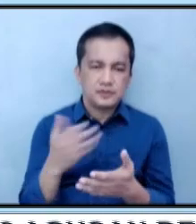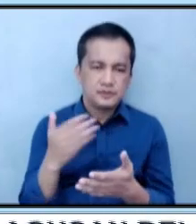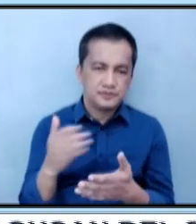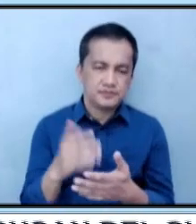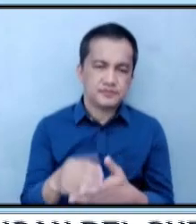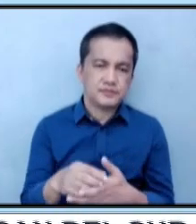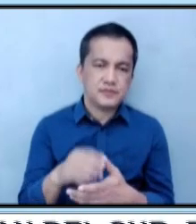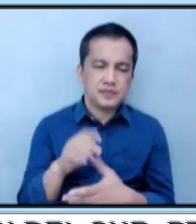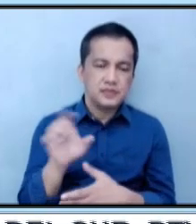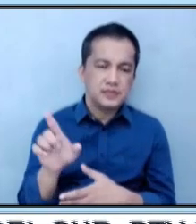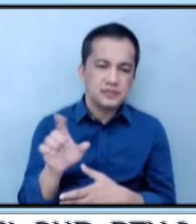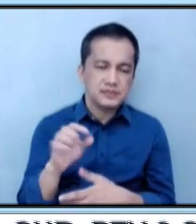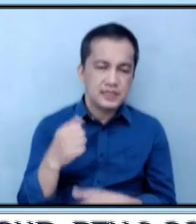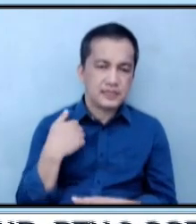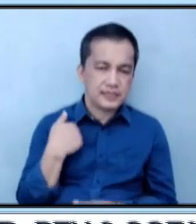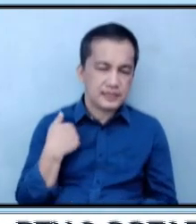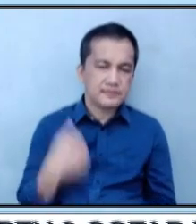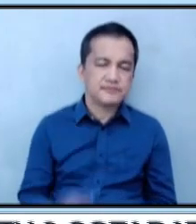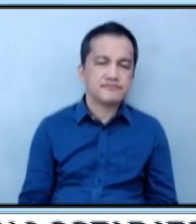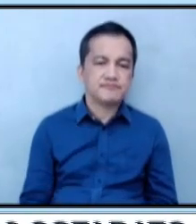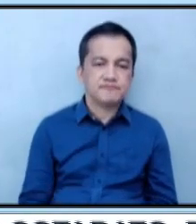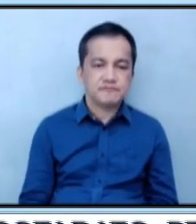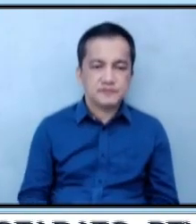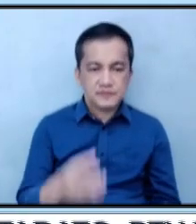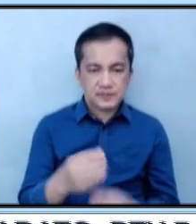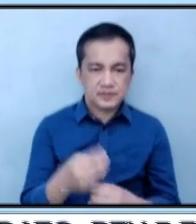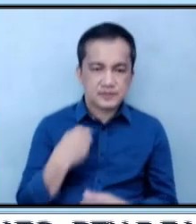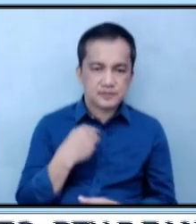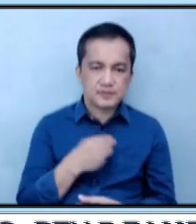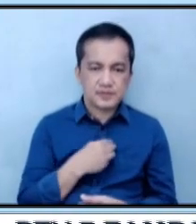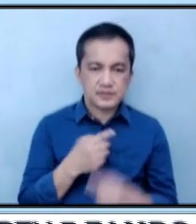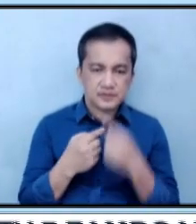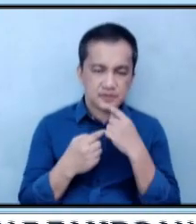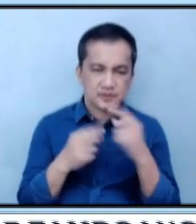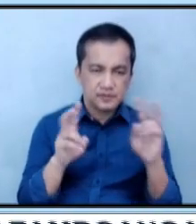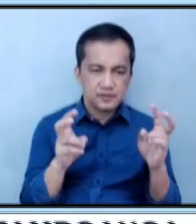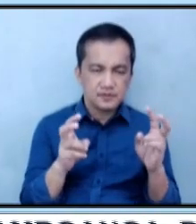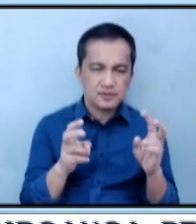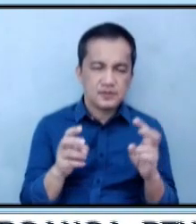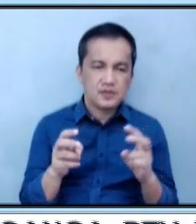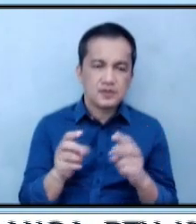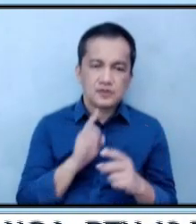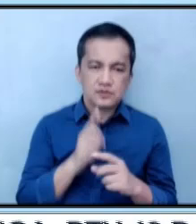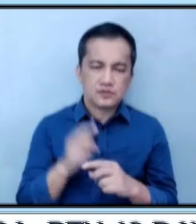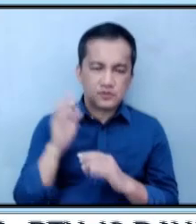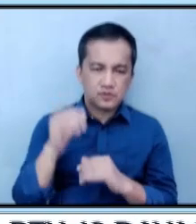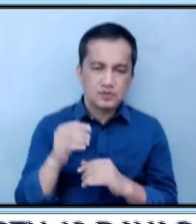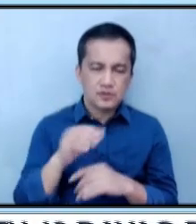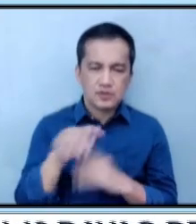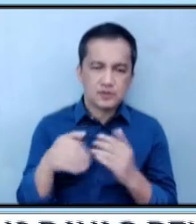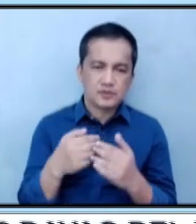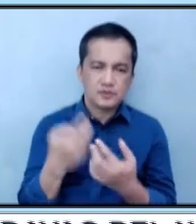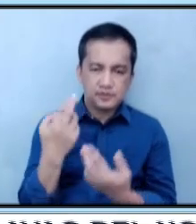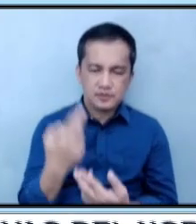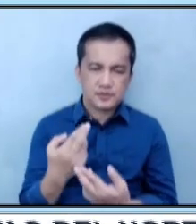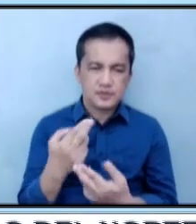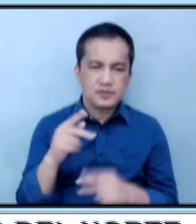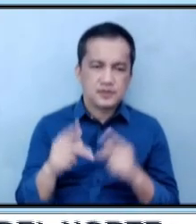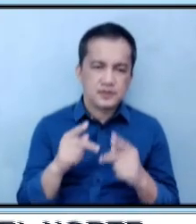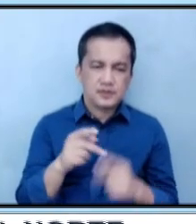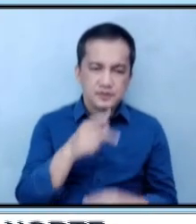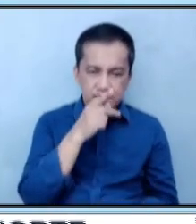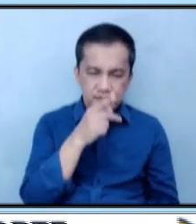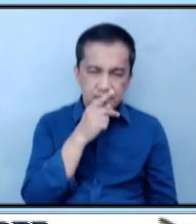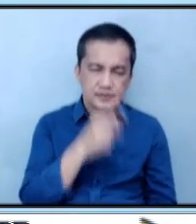Edmonton, Canada. Dagdag pa ng BINI member, quote-unquote, "I really hope everyone respect people's privacy. Yung